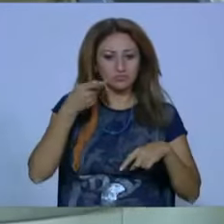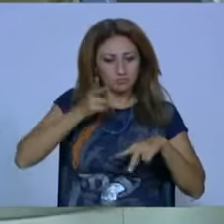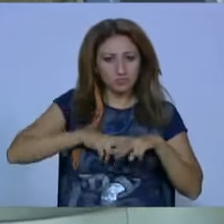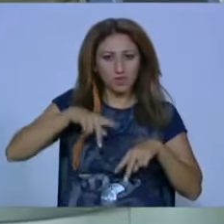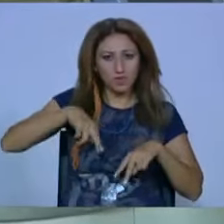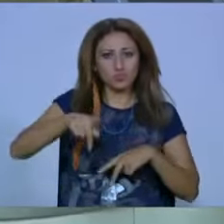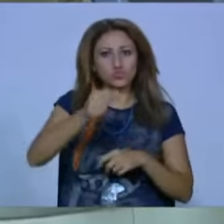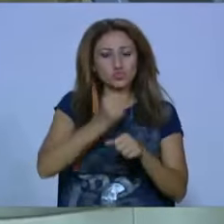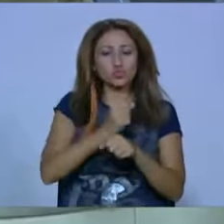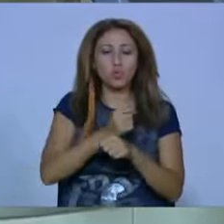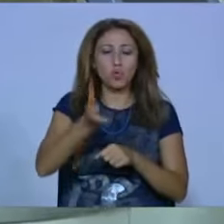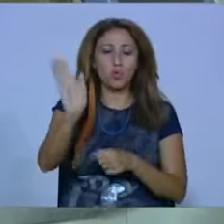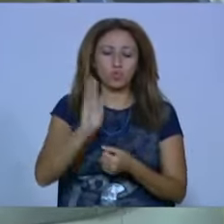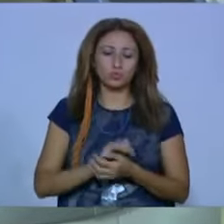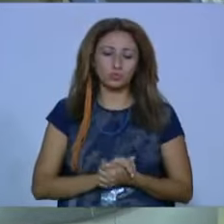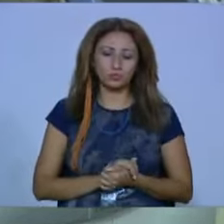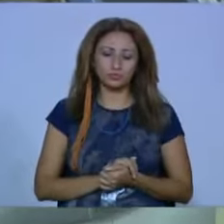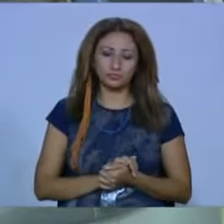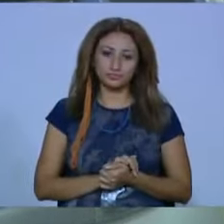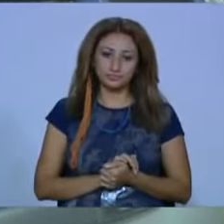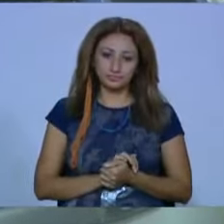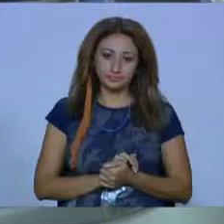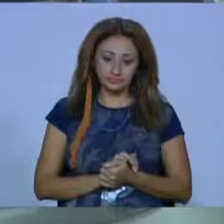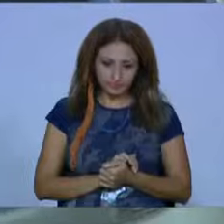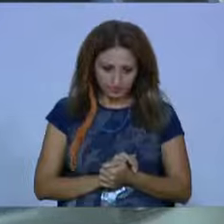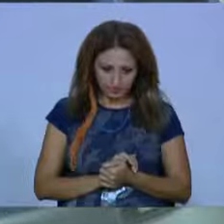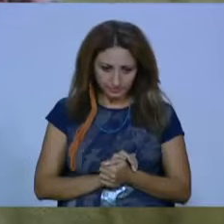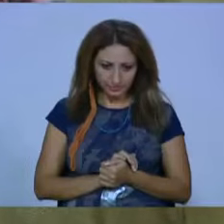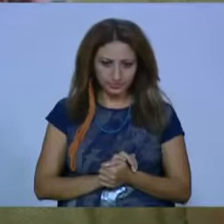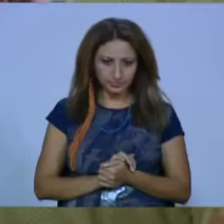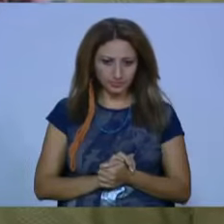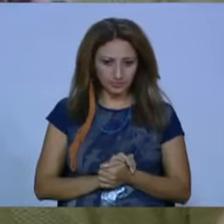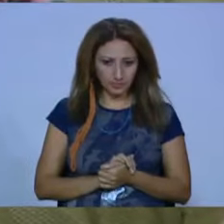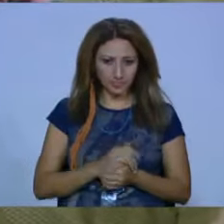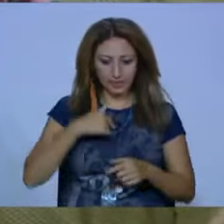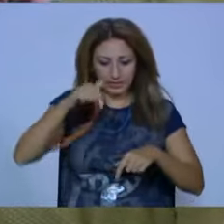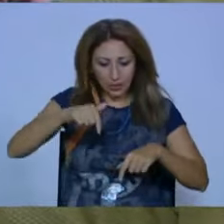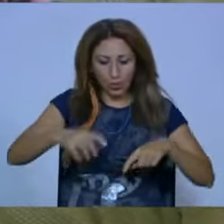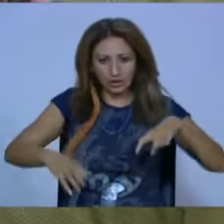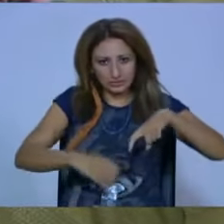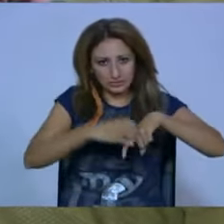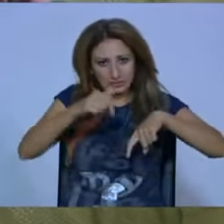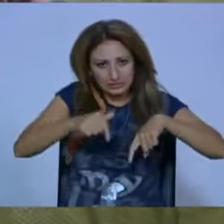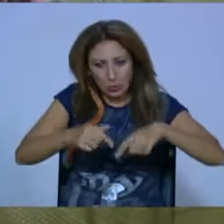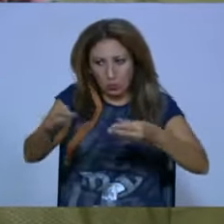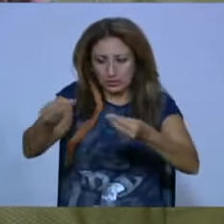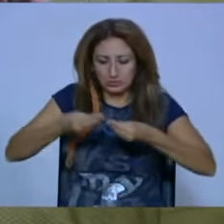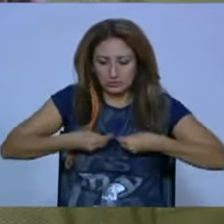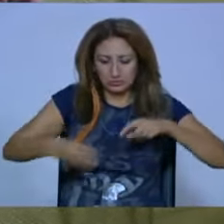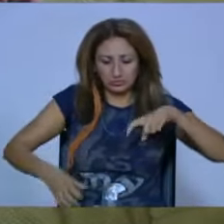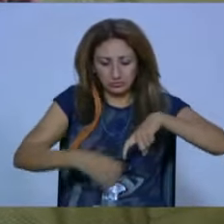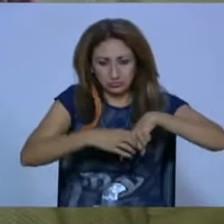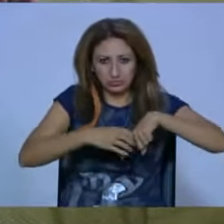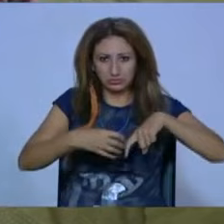تاني، وانا الحمد لله الجهاز ده يعني انا لسه مستلمه النهارده. لسه مستلمه النهارده